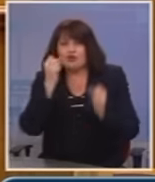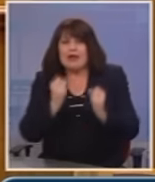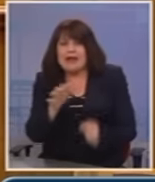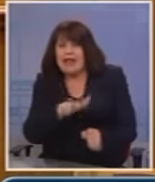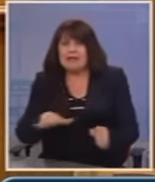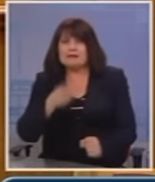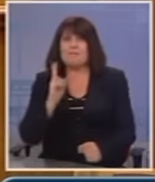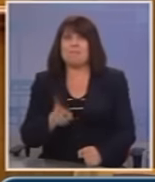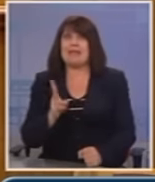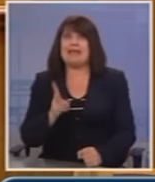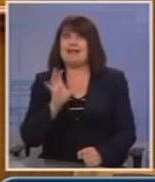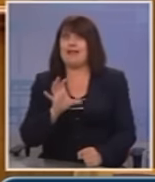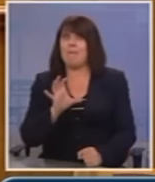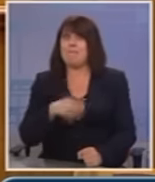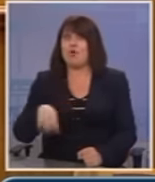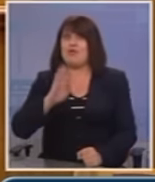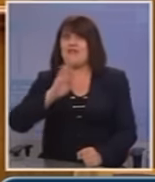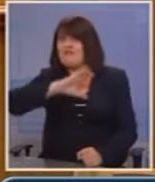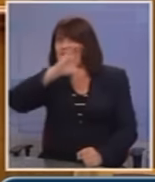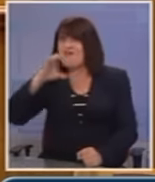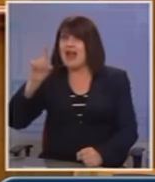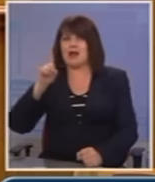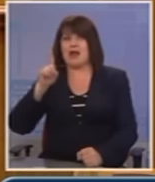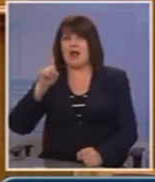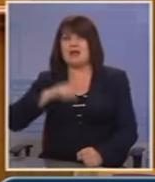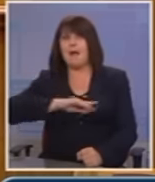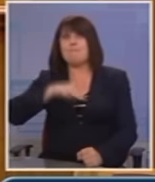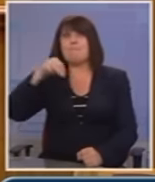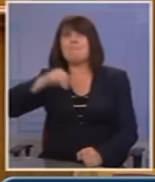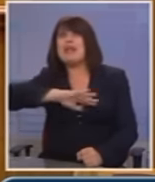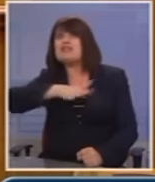μιας επικίνδυνης εποχής στα Βαλκάνια και στη Μεσόγειο.